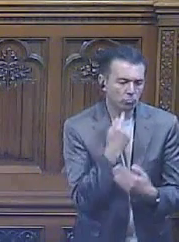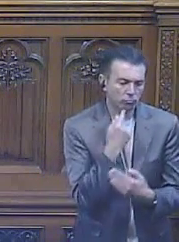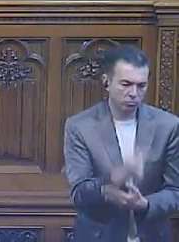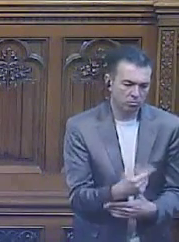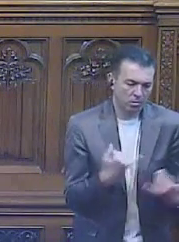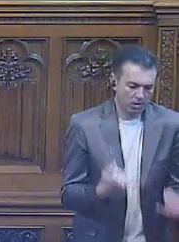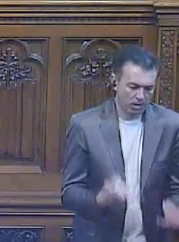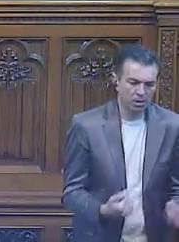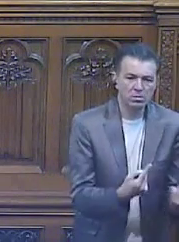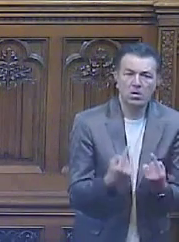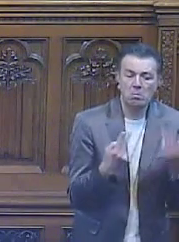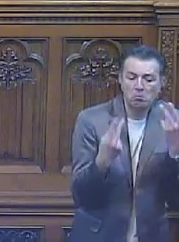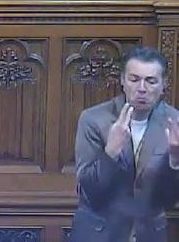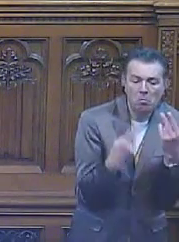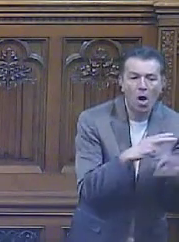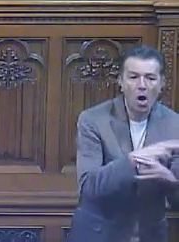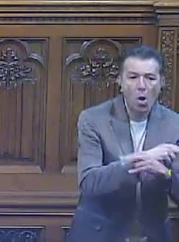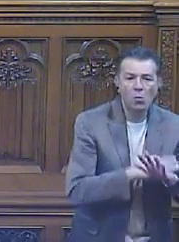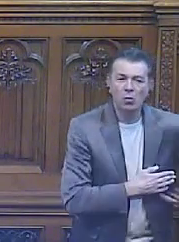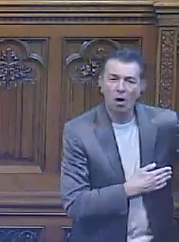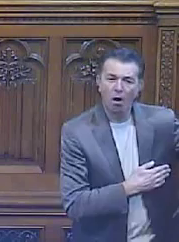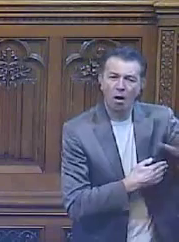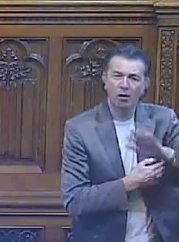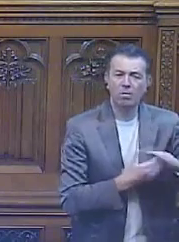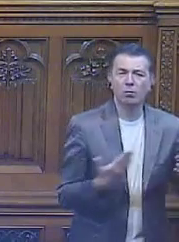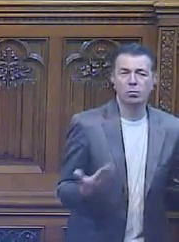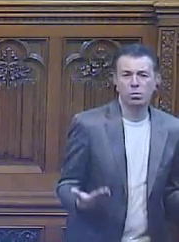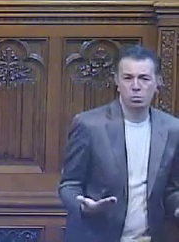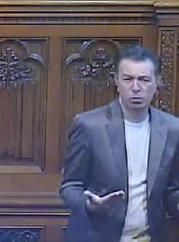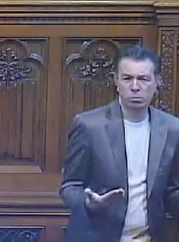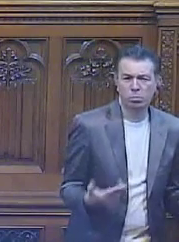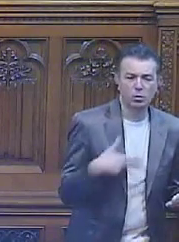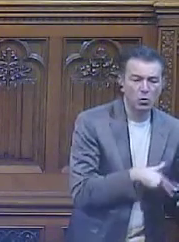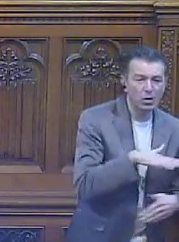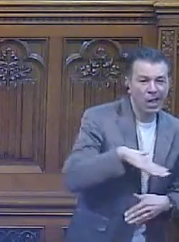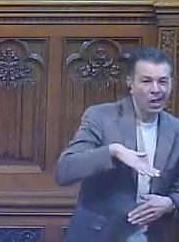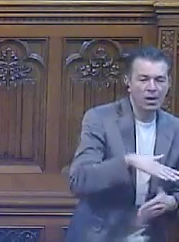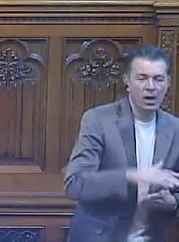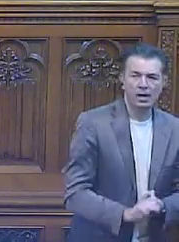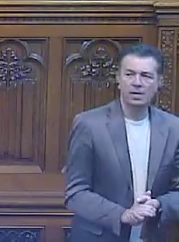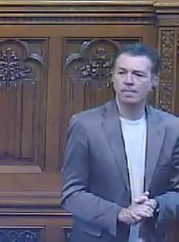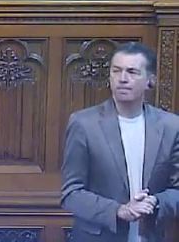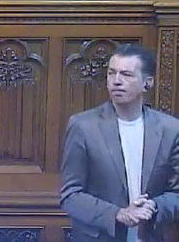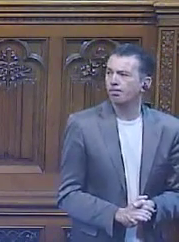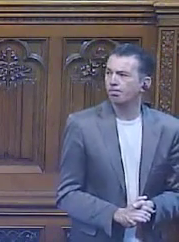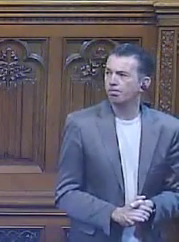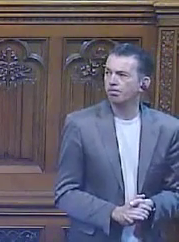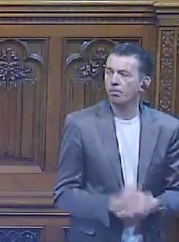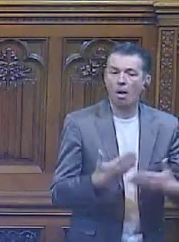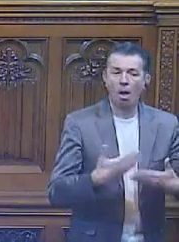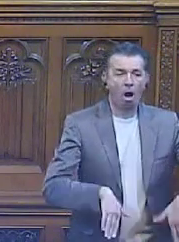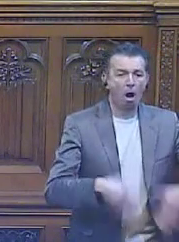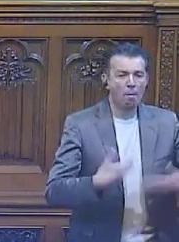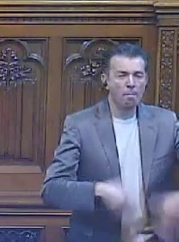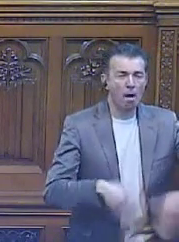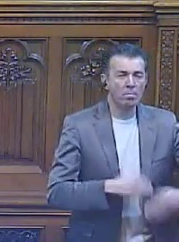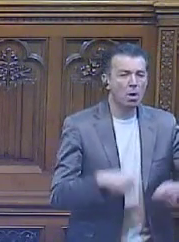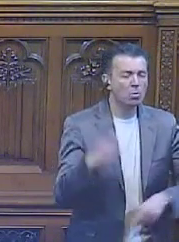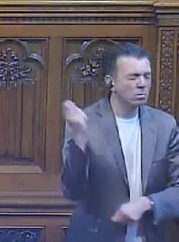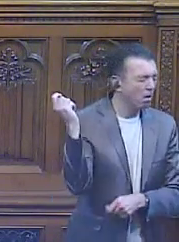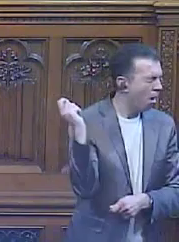uns derzeit in Österreich aussieht mit dem Sozialwesen. Wir haben einen Arbeitslosenrekord in Wien,